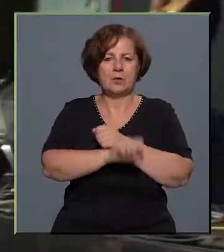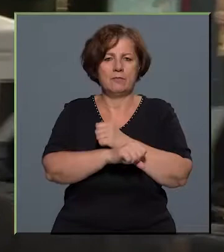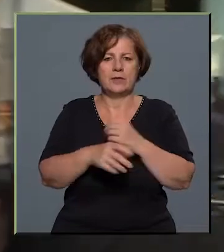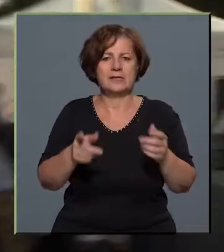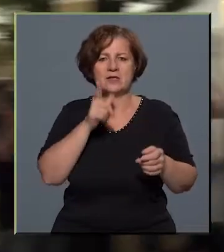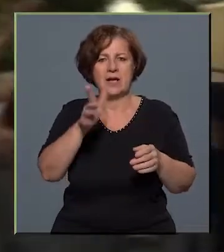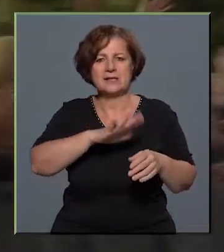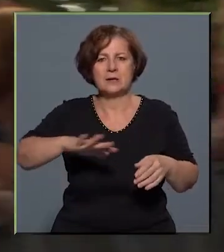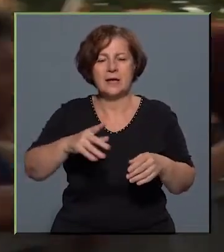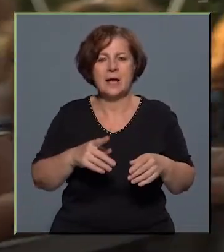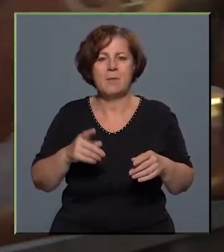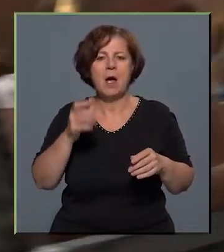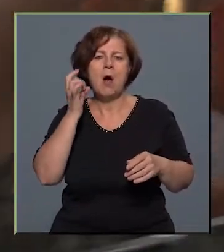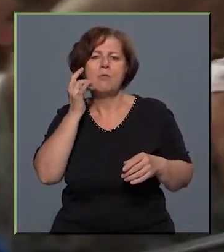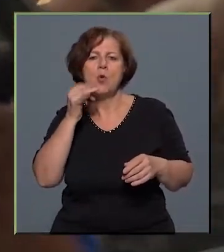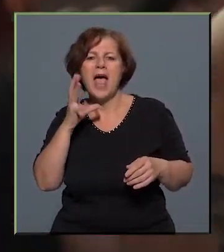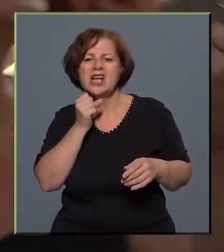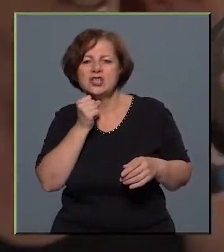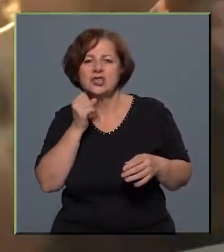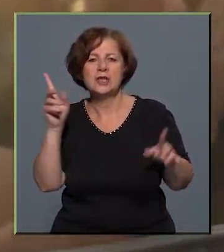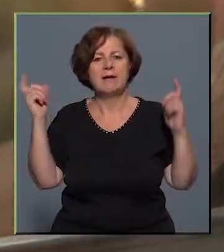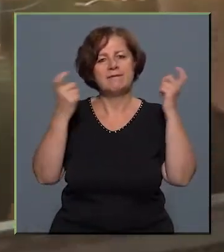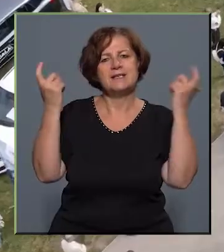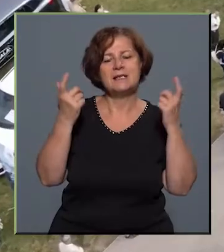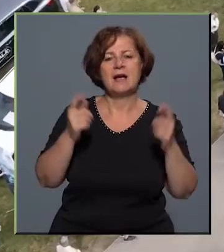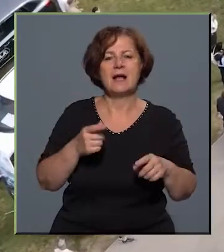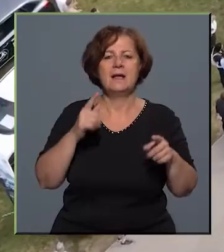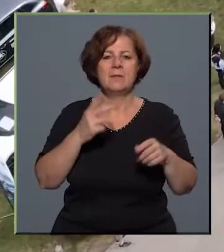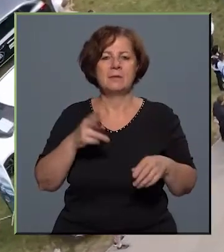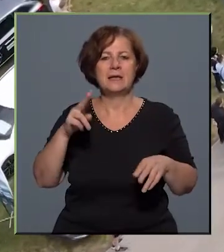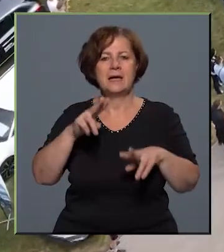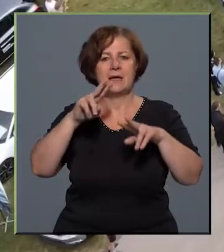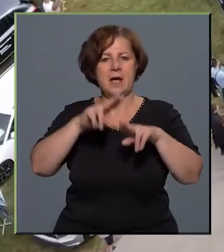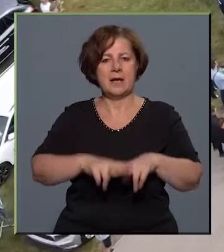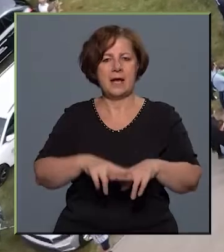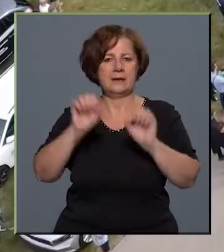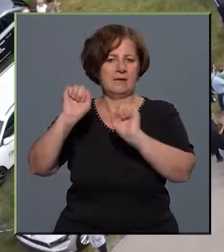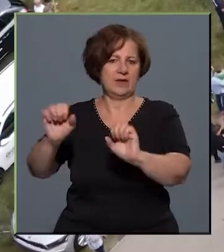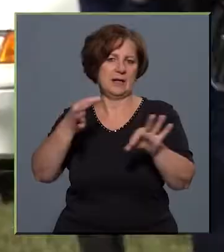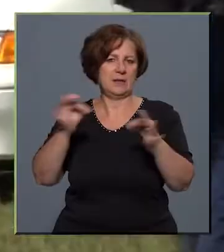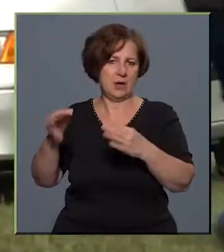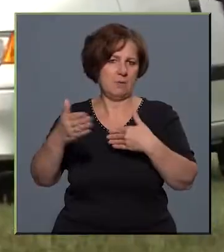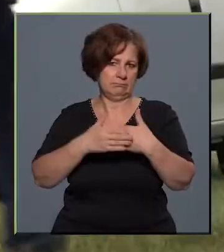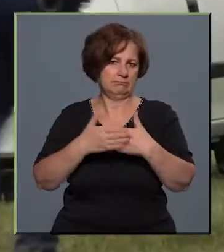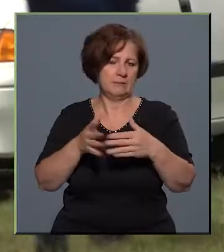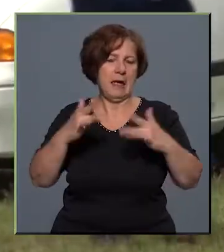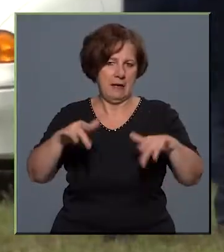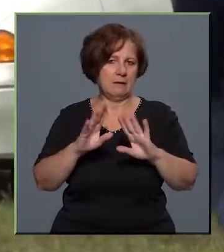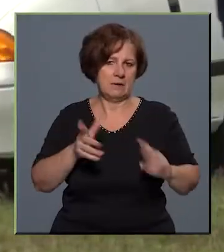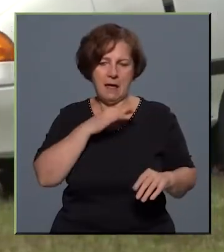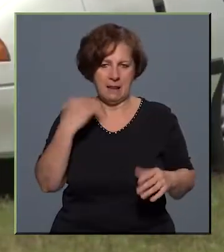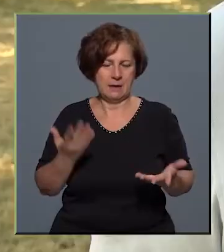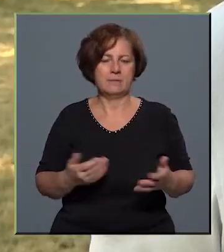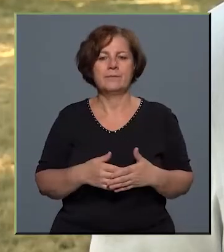focistáké lesz a terep, plusz fesztivál is készülődik, meg még egy rendvédelmi napok is. Elférnek egymás mellett? Igen, valóban